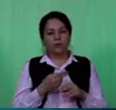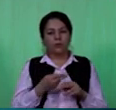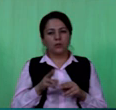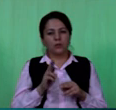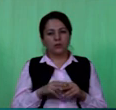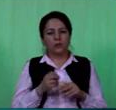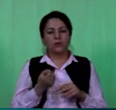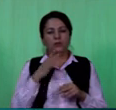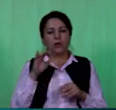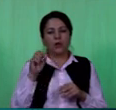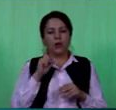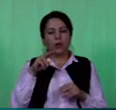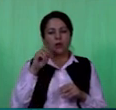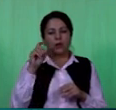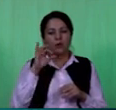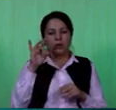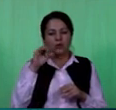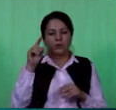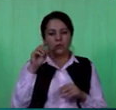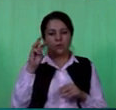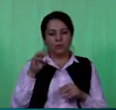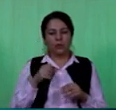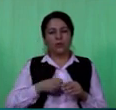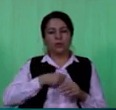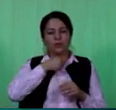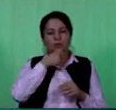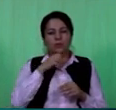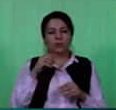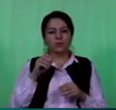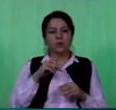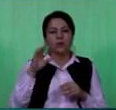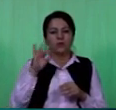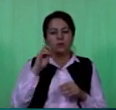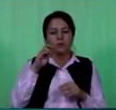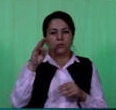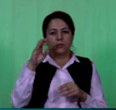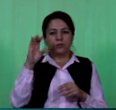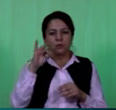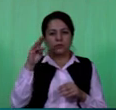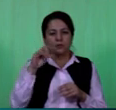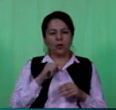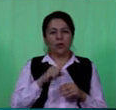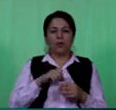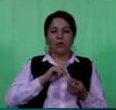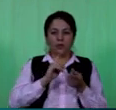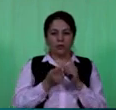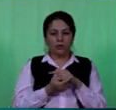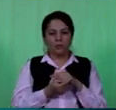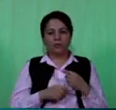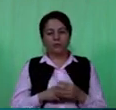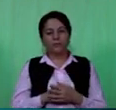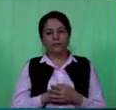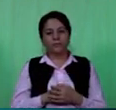аль-хорезми старше абу али ибн сины и насколько абу али ибн сина младше аль-хорезми